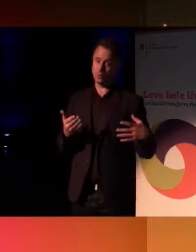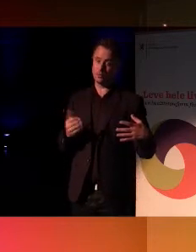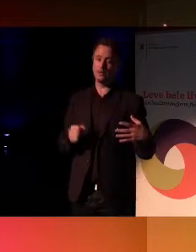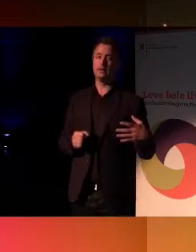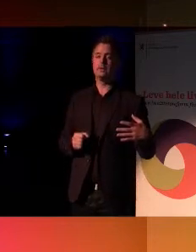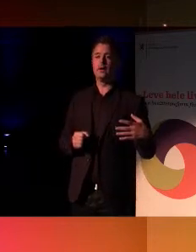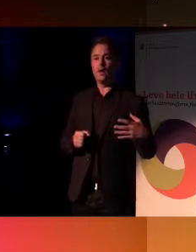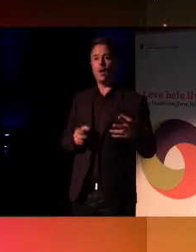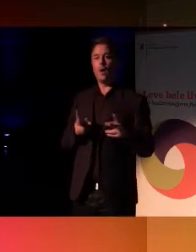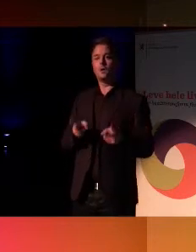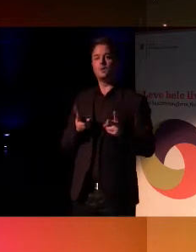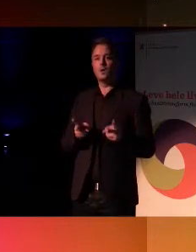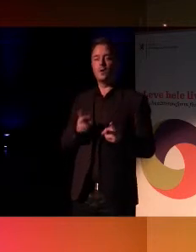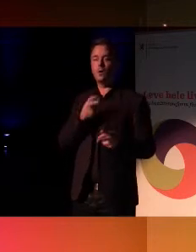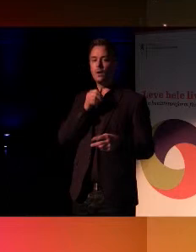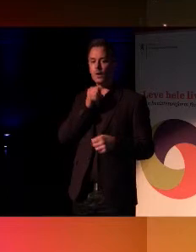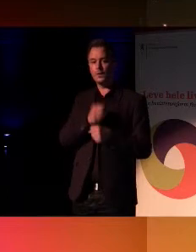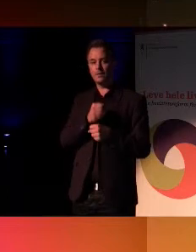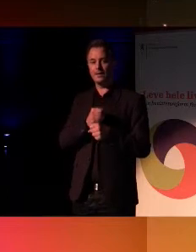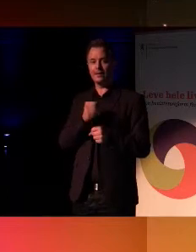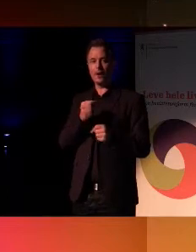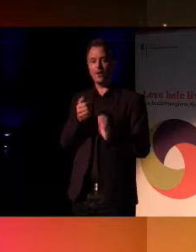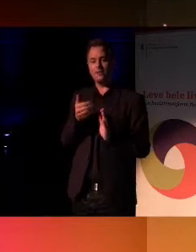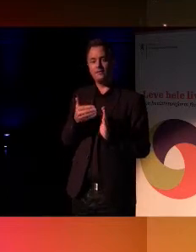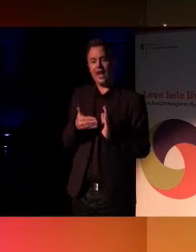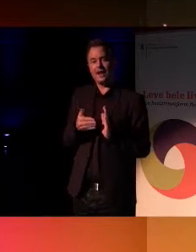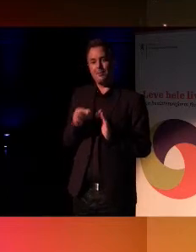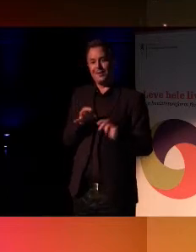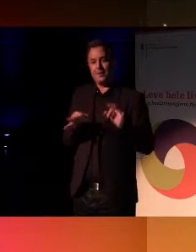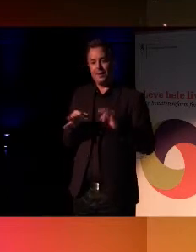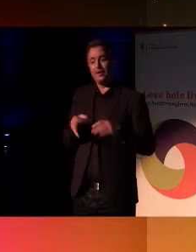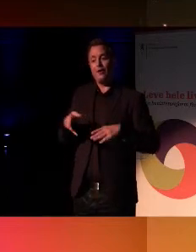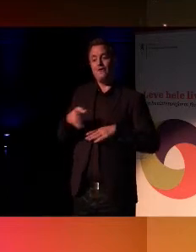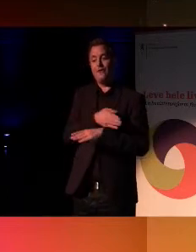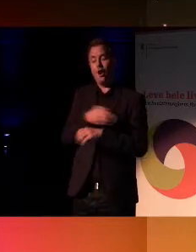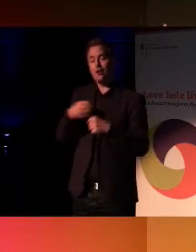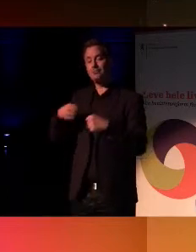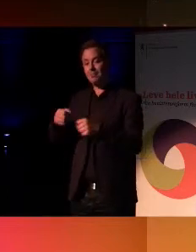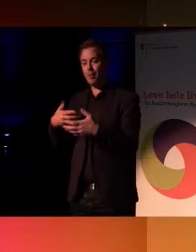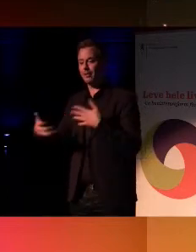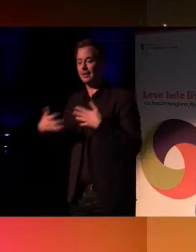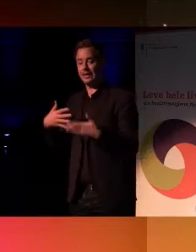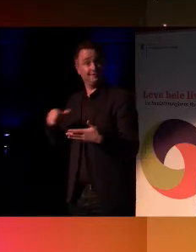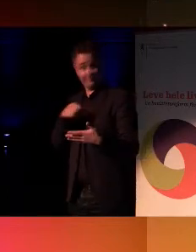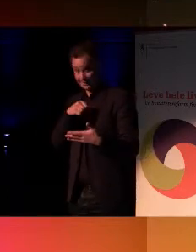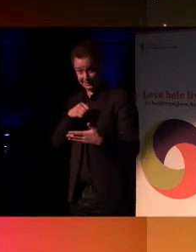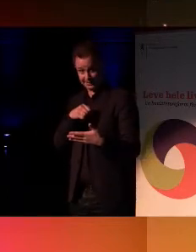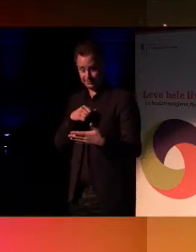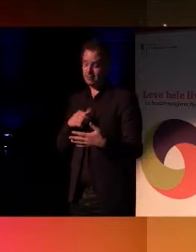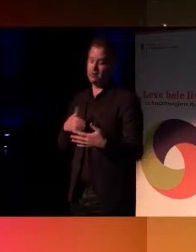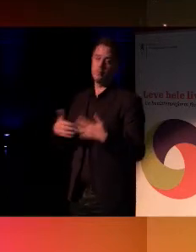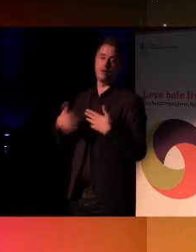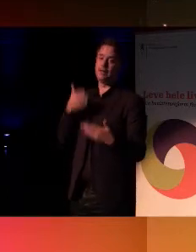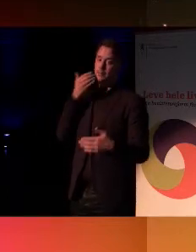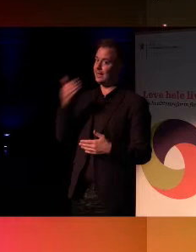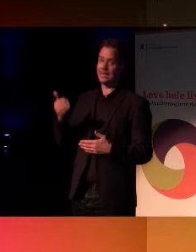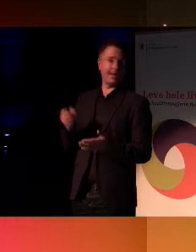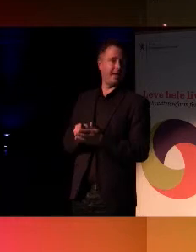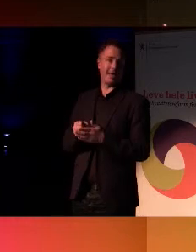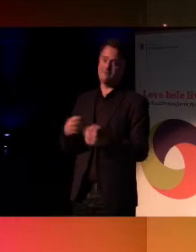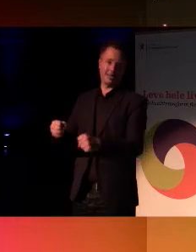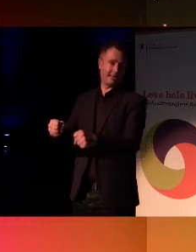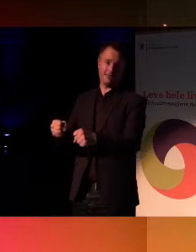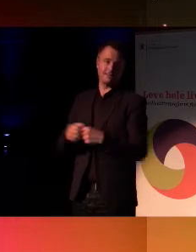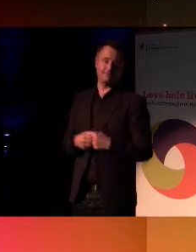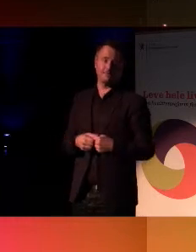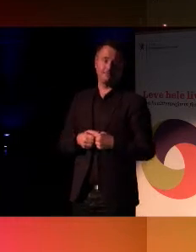nødvendig å ta vekk en del av de medikamentene før en begynner behandling, for en vet at ellers vil ikke behandlingen være effektiv. Og klart det å